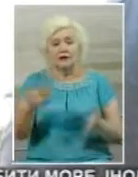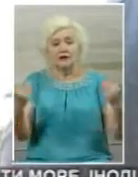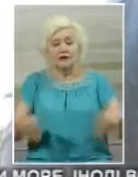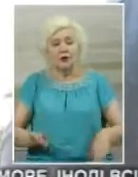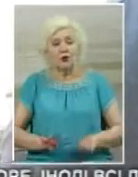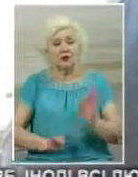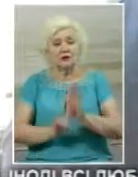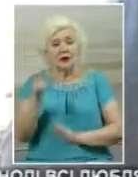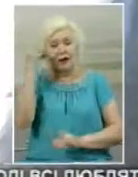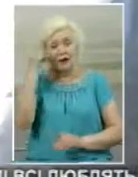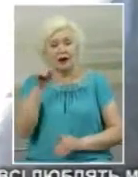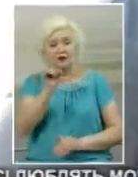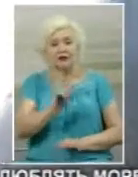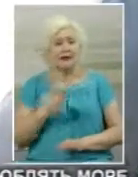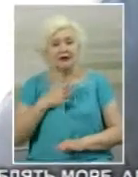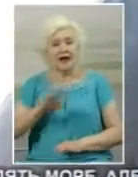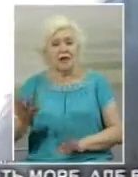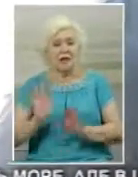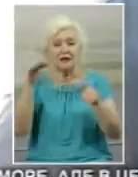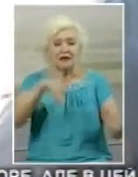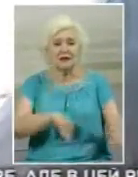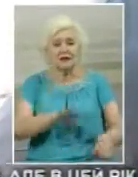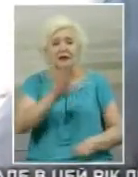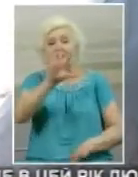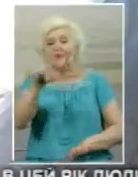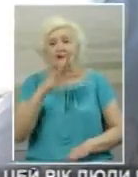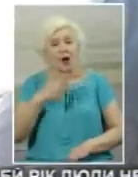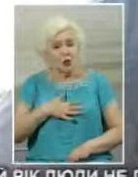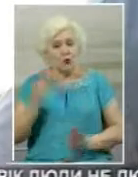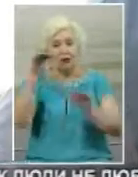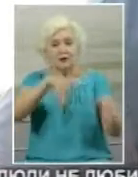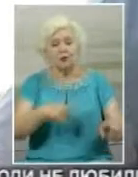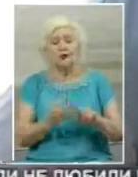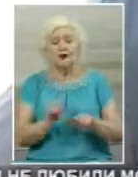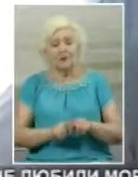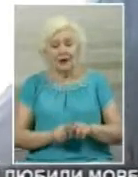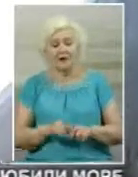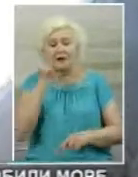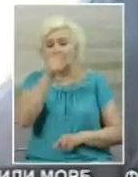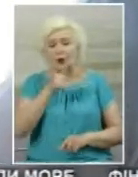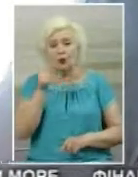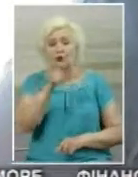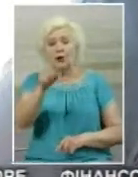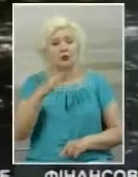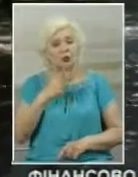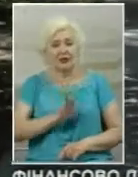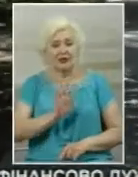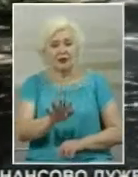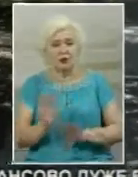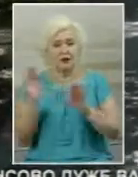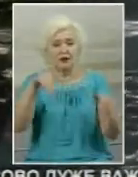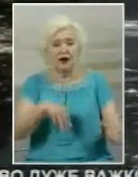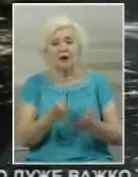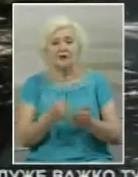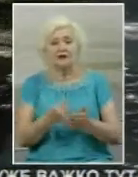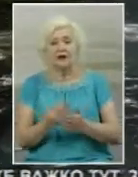начали не любить море. Иногда все любят море, но в этот год люди не любили море. Финансово